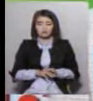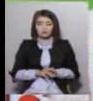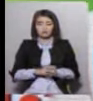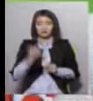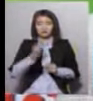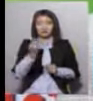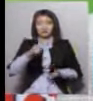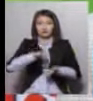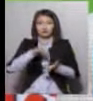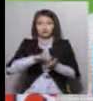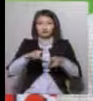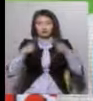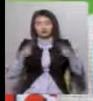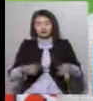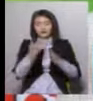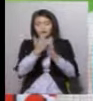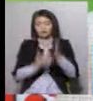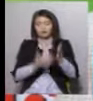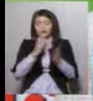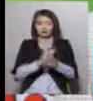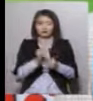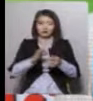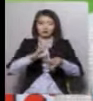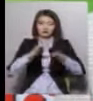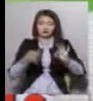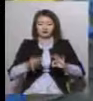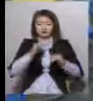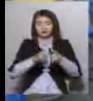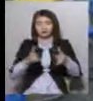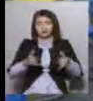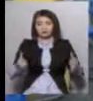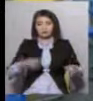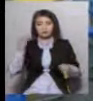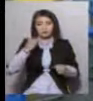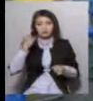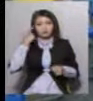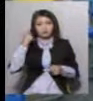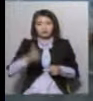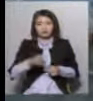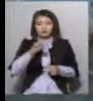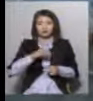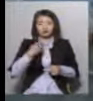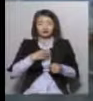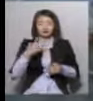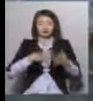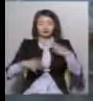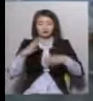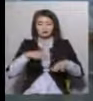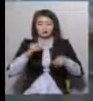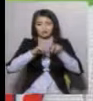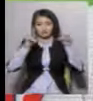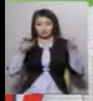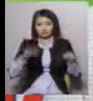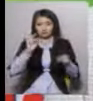участвовать в различных конкурсах, олимпиадах, развивать свой интеллект. Мы очень рады, что наша сельская школа, школа